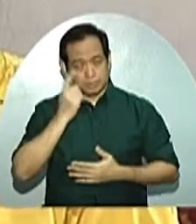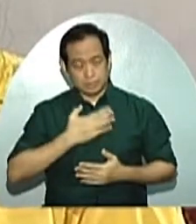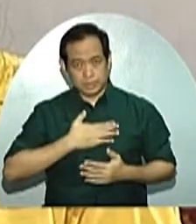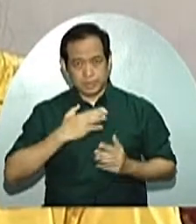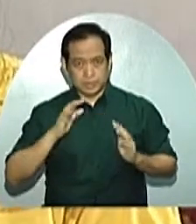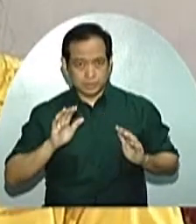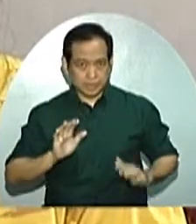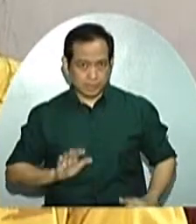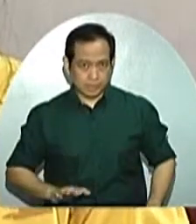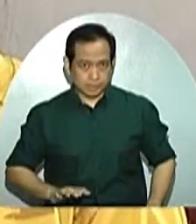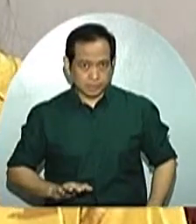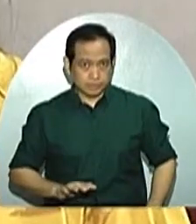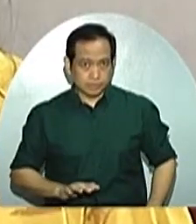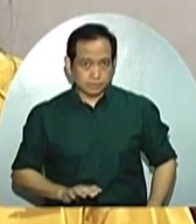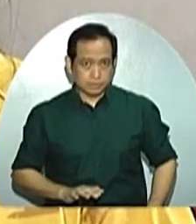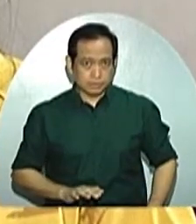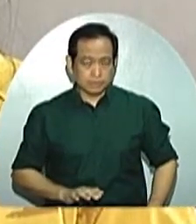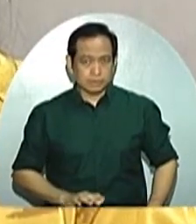ng anak ko.